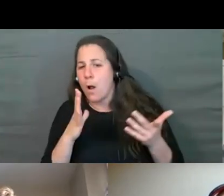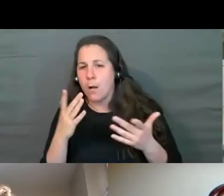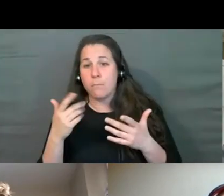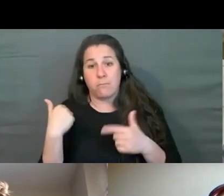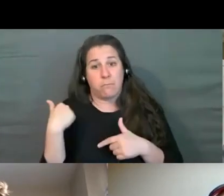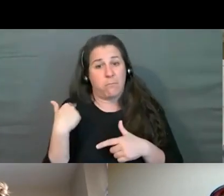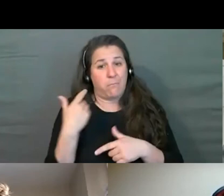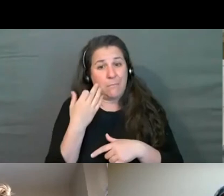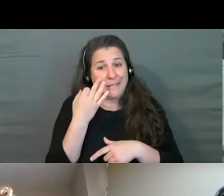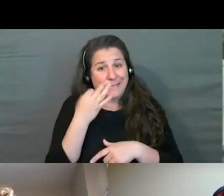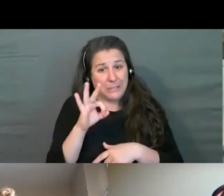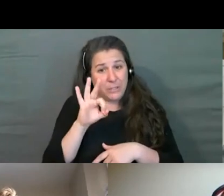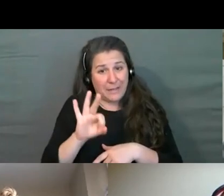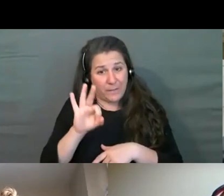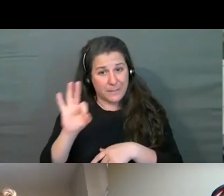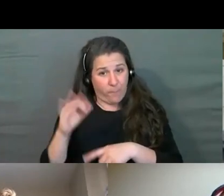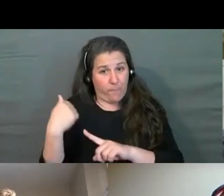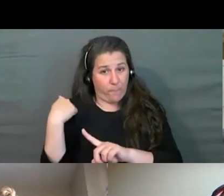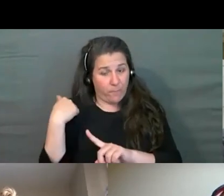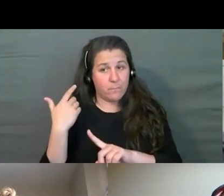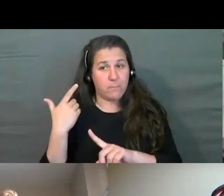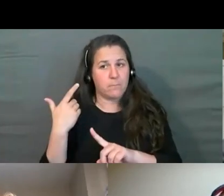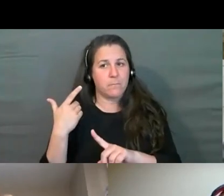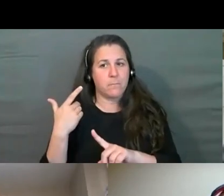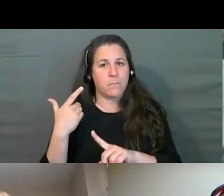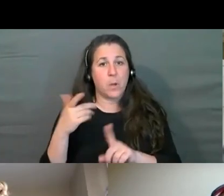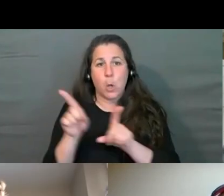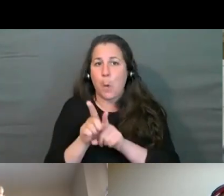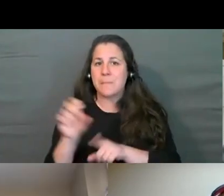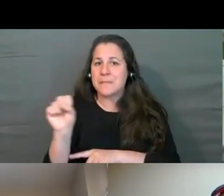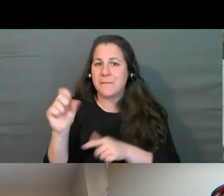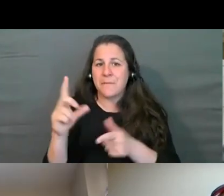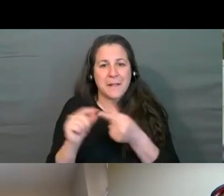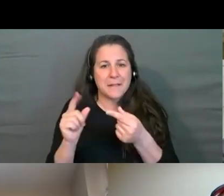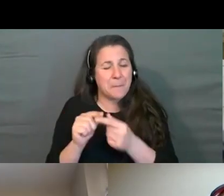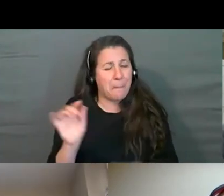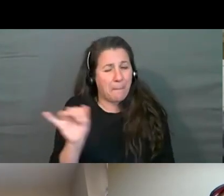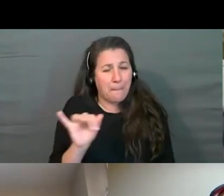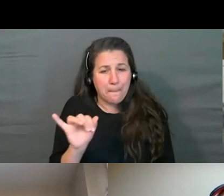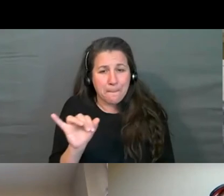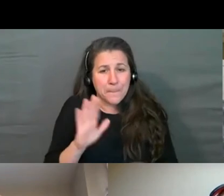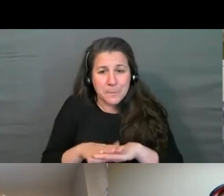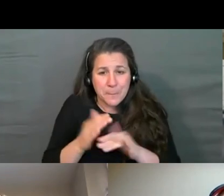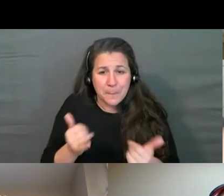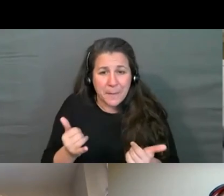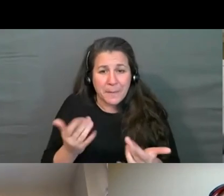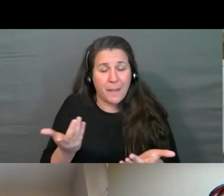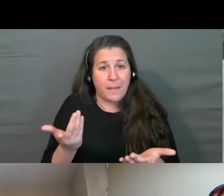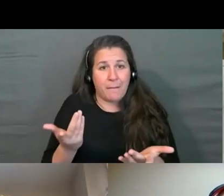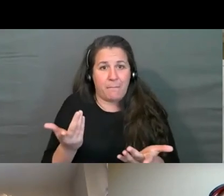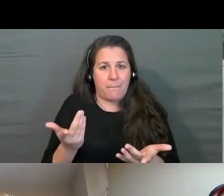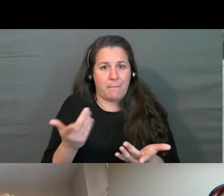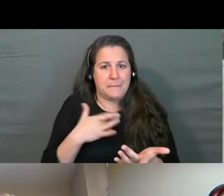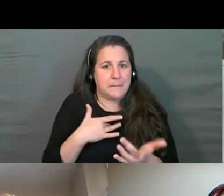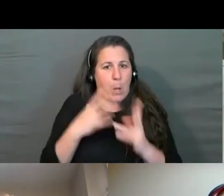en 1999, puis c'est exactement ce que Sylvain a dit pour actuellement de façon très contemporaine. Là,